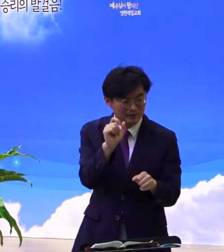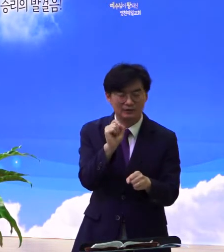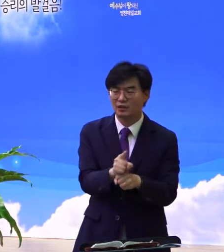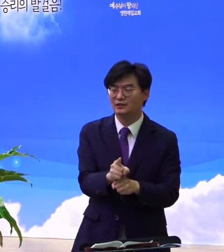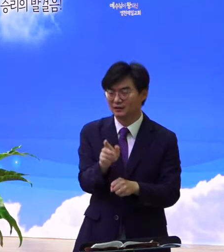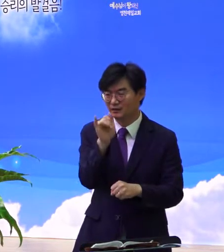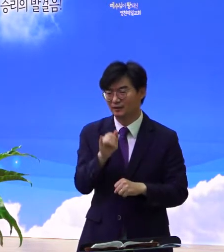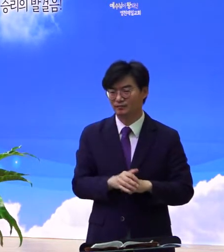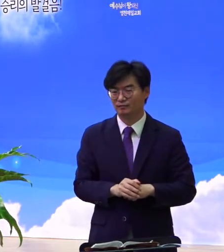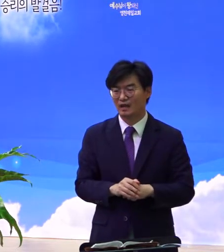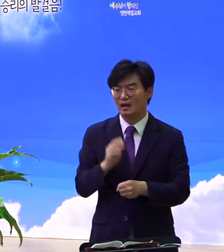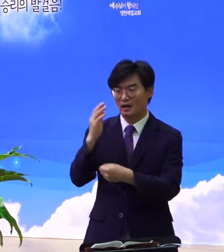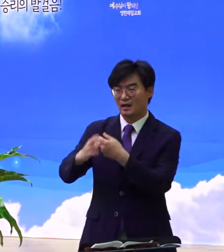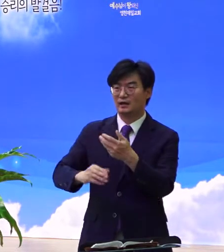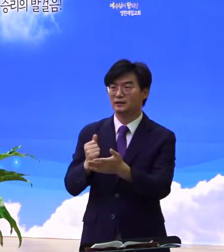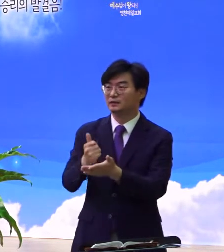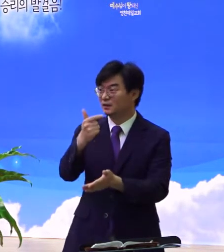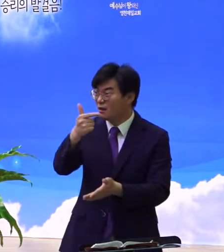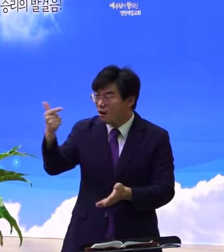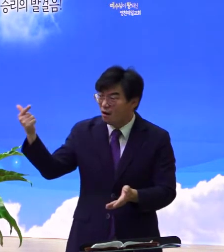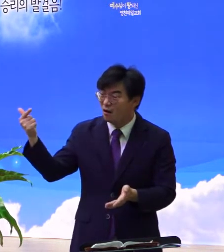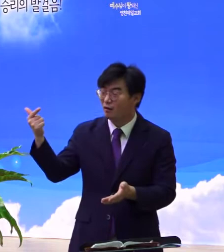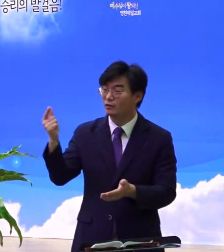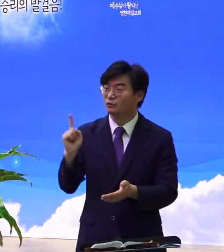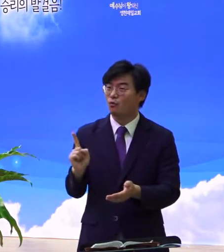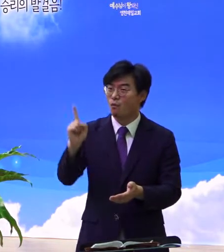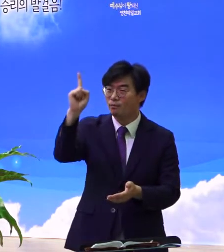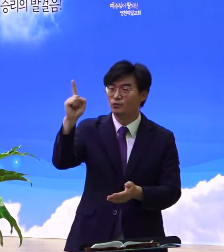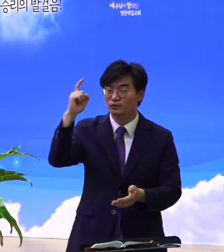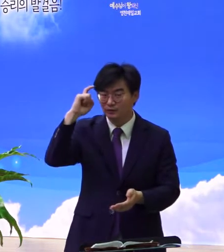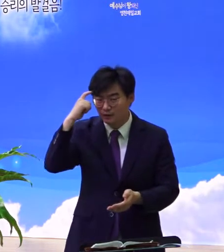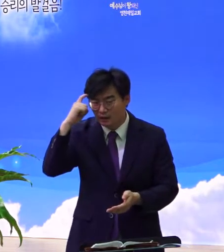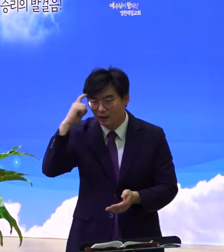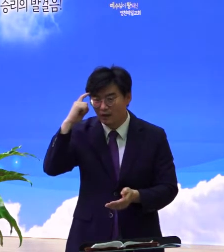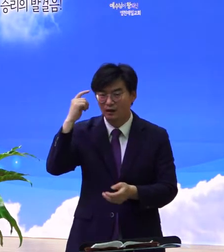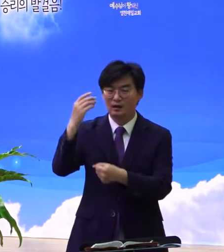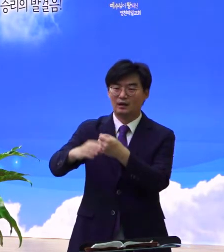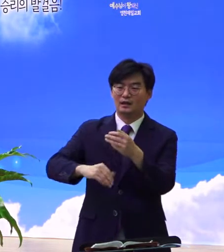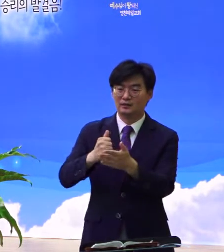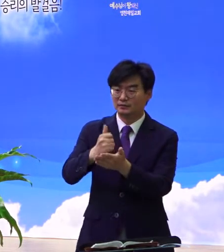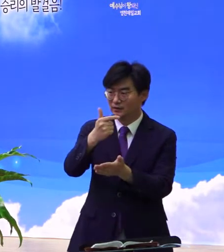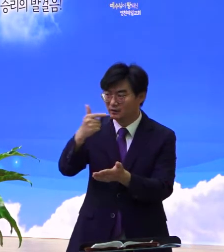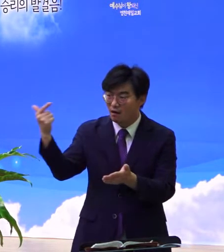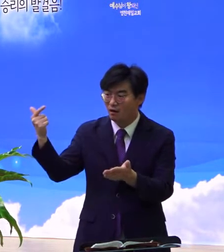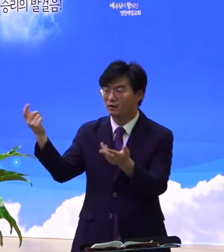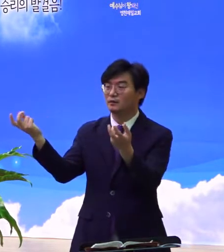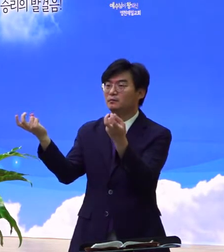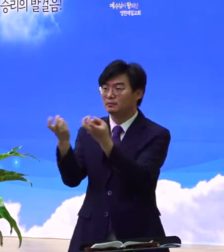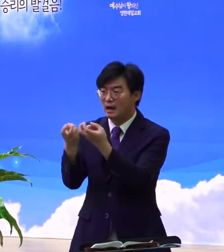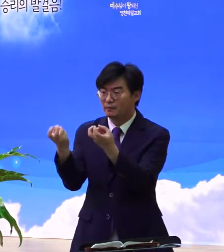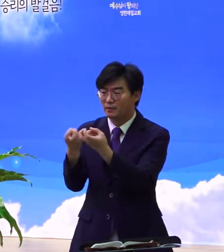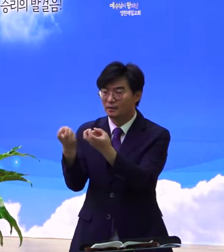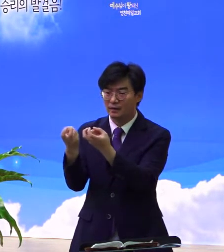하나님의 크고도 높은 생각과 하나님의 그 높은 길을 알 수가